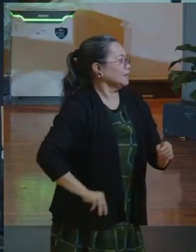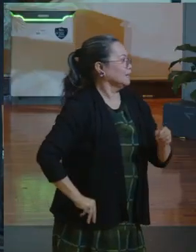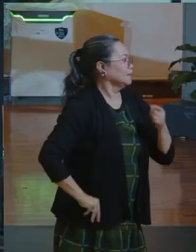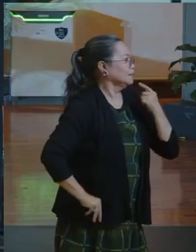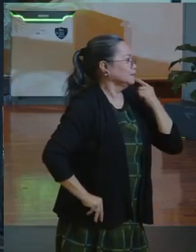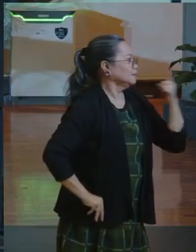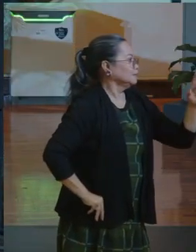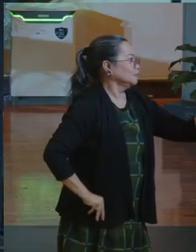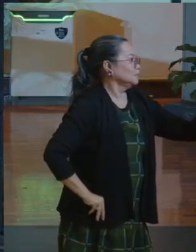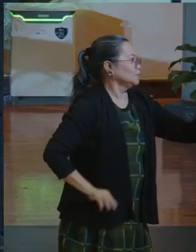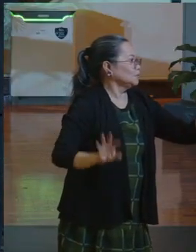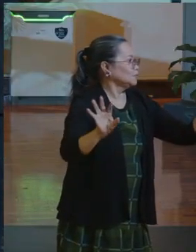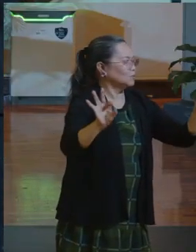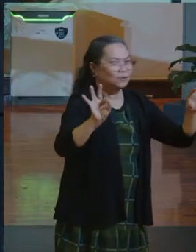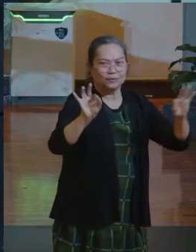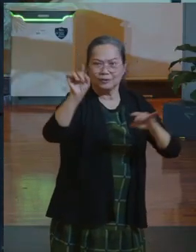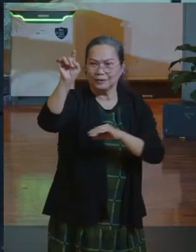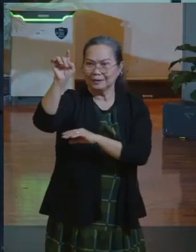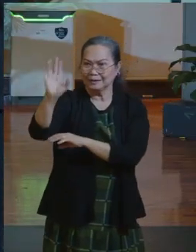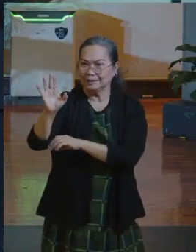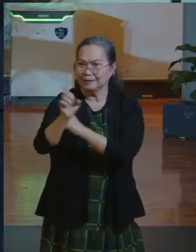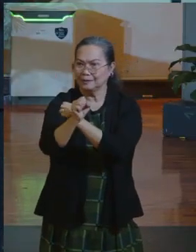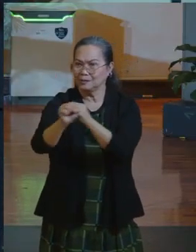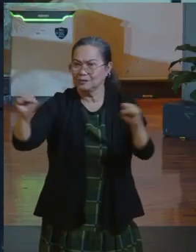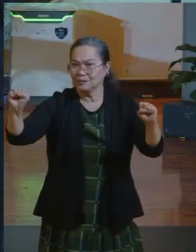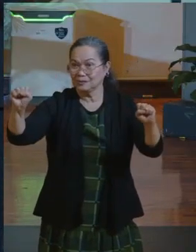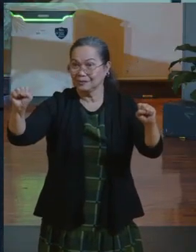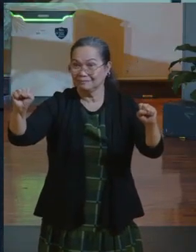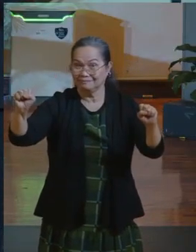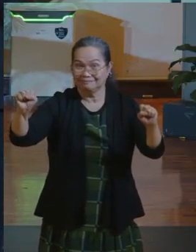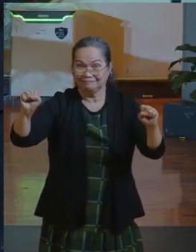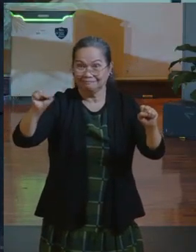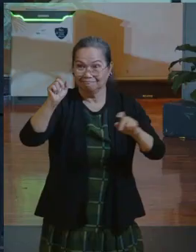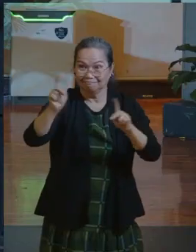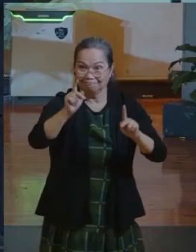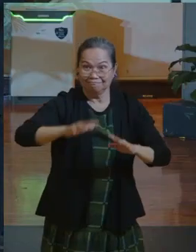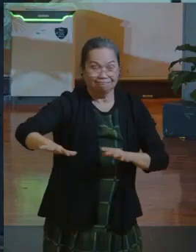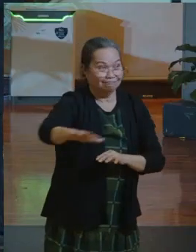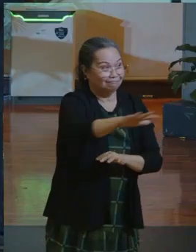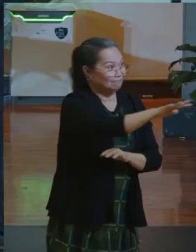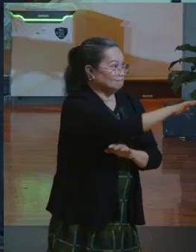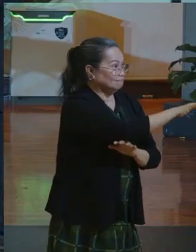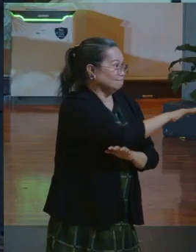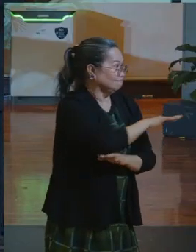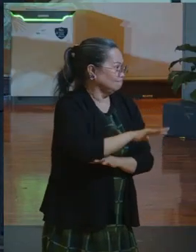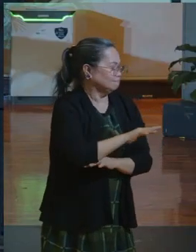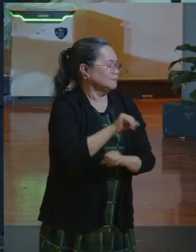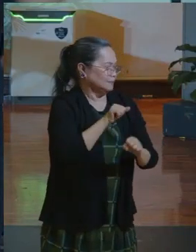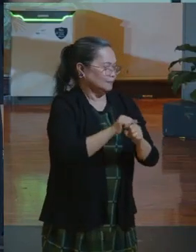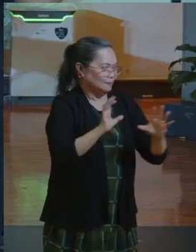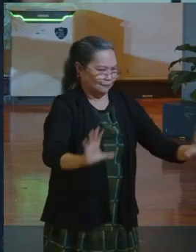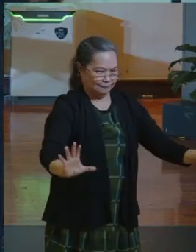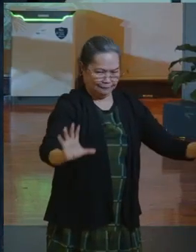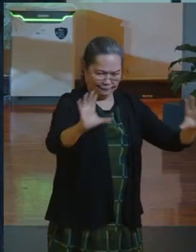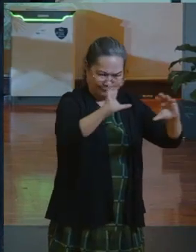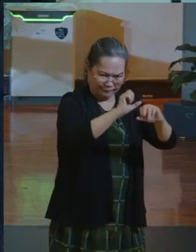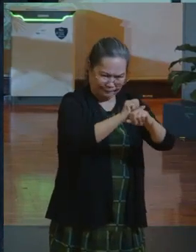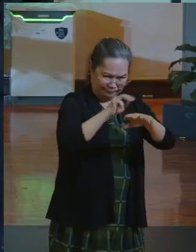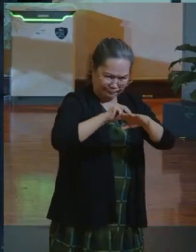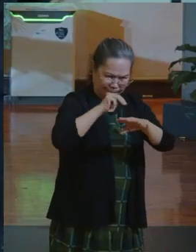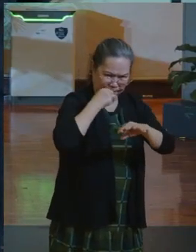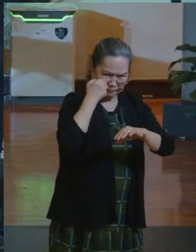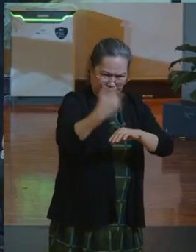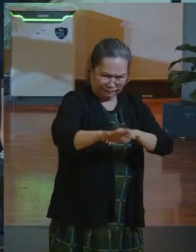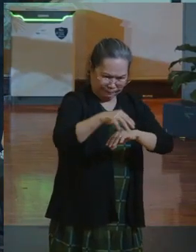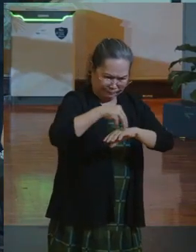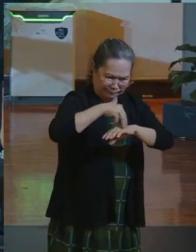na pinili ng Diyos para sa kaligtasan ng kanyang bayan. So pagkatapos kang ipakita